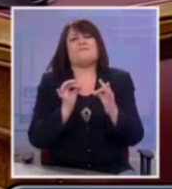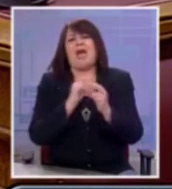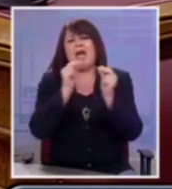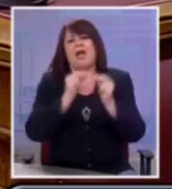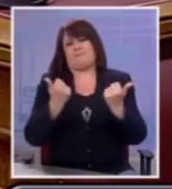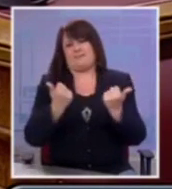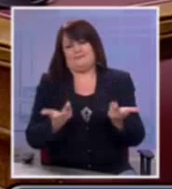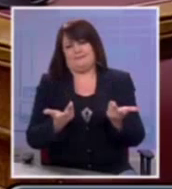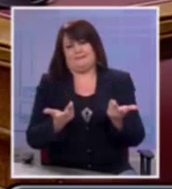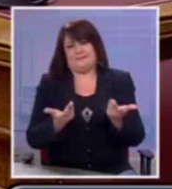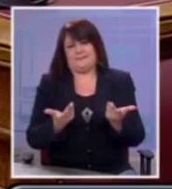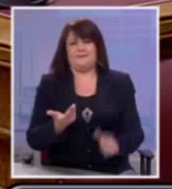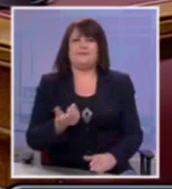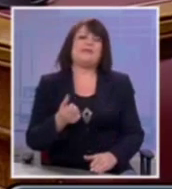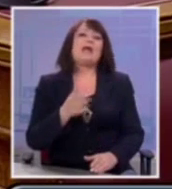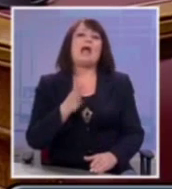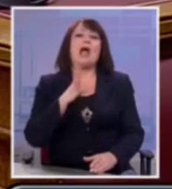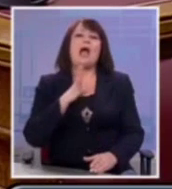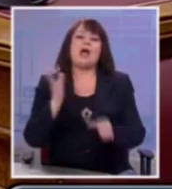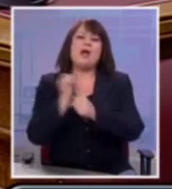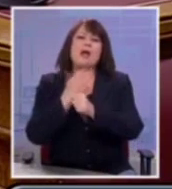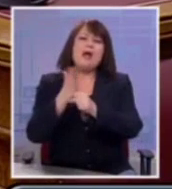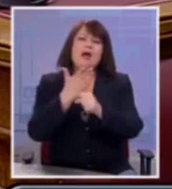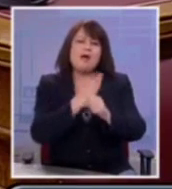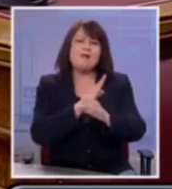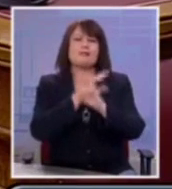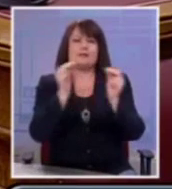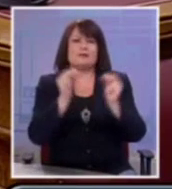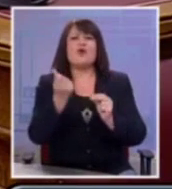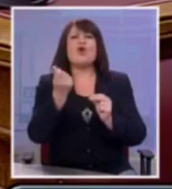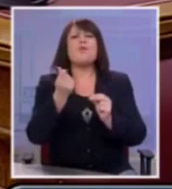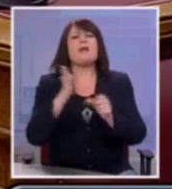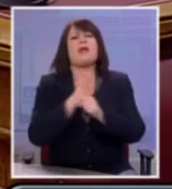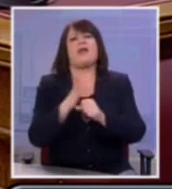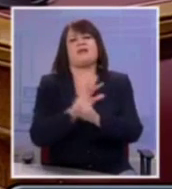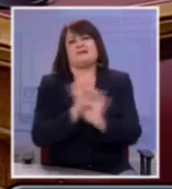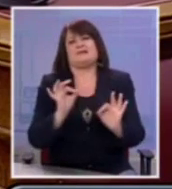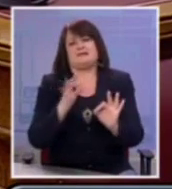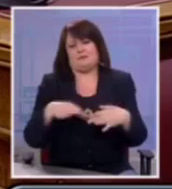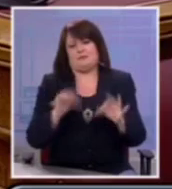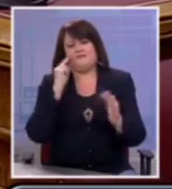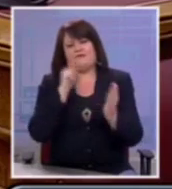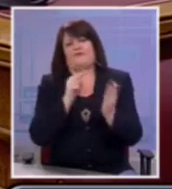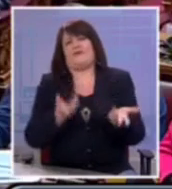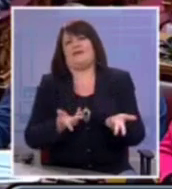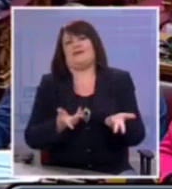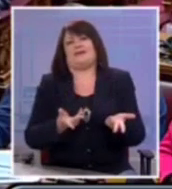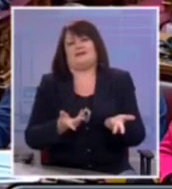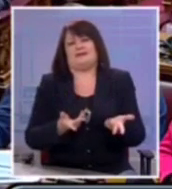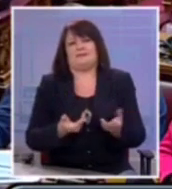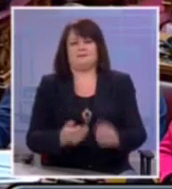σε μια, θα λέγα, όχι μόνο ανθρωπιστική καταστροφή, αλλά και σε μια οικονομική καταστροφή της χώρας μας.